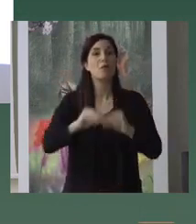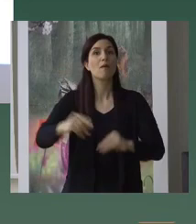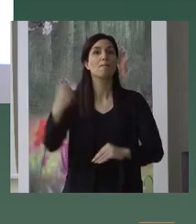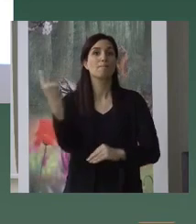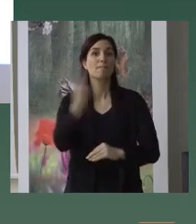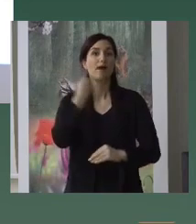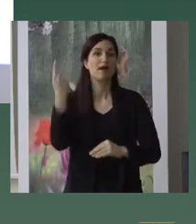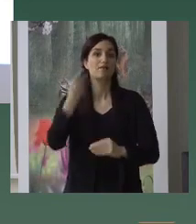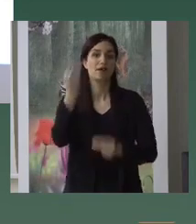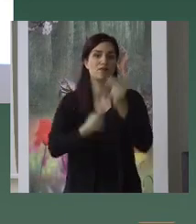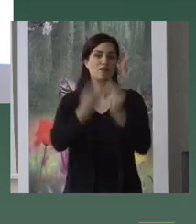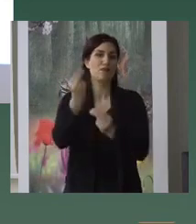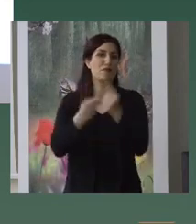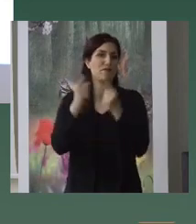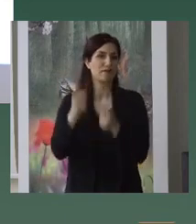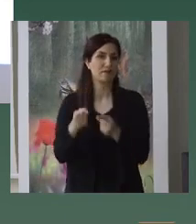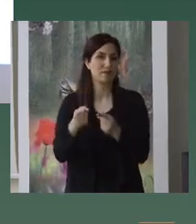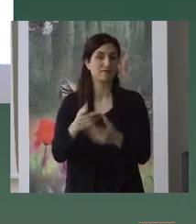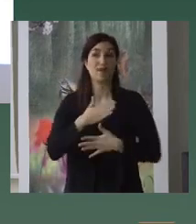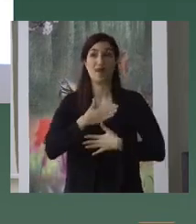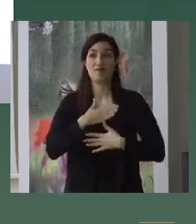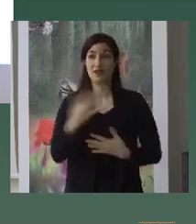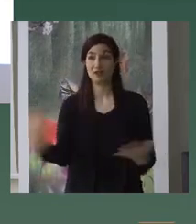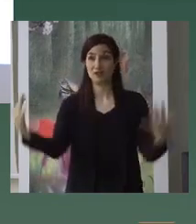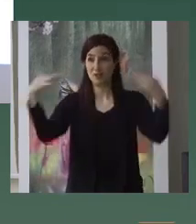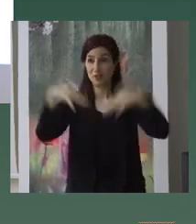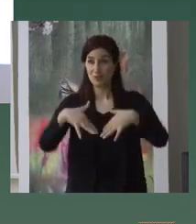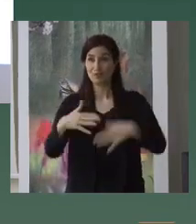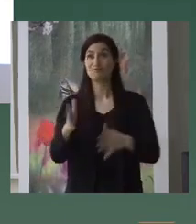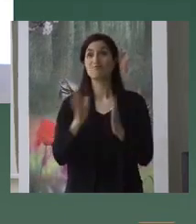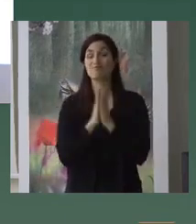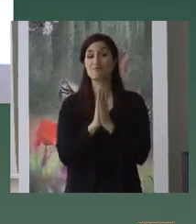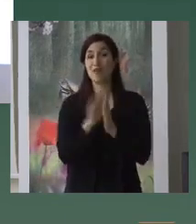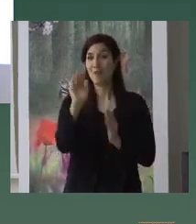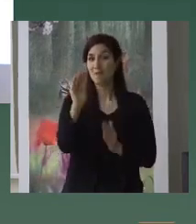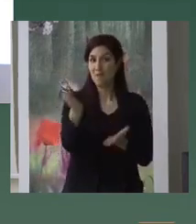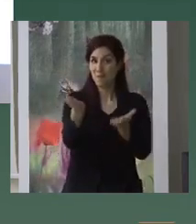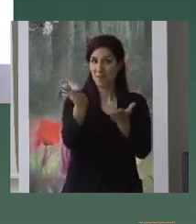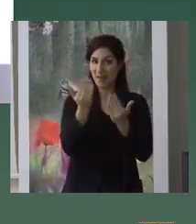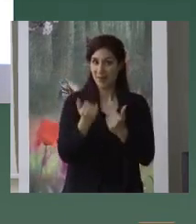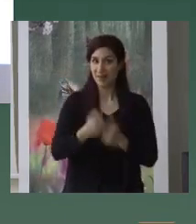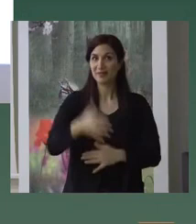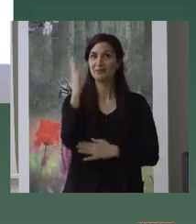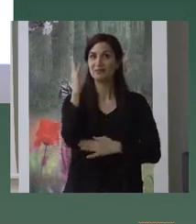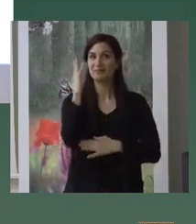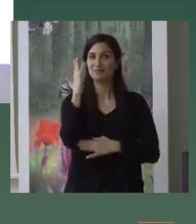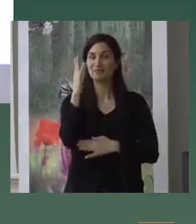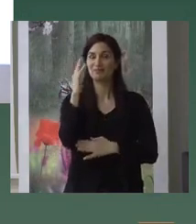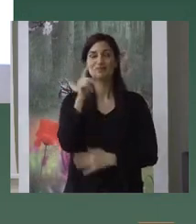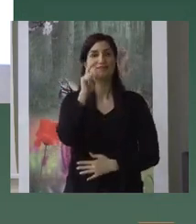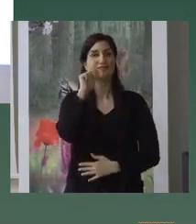Άρα λοιπόν, σας ευχαριστώ που είστε εδώ μαζί μας και καλώ τον κύριο Καρτάλη στο βήμα.